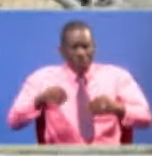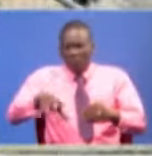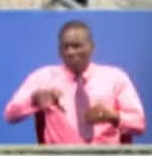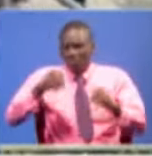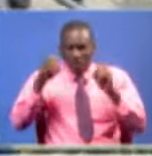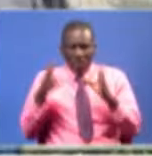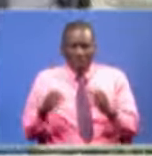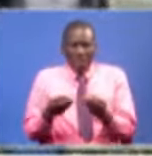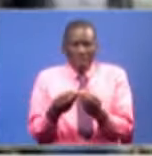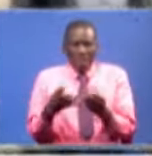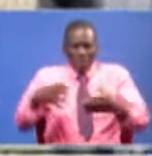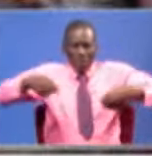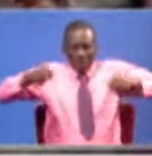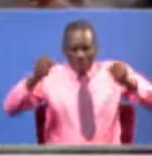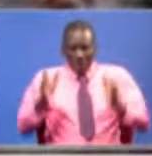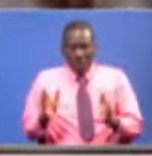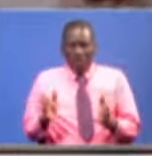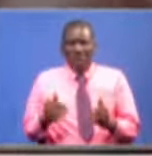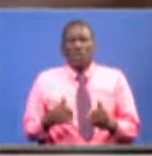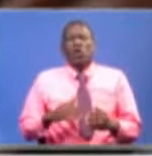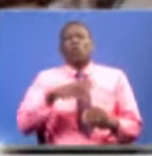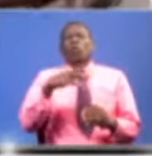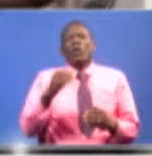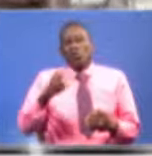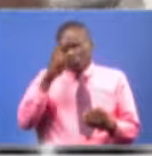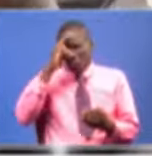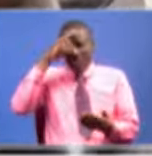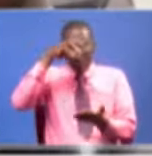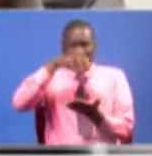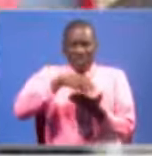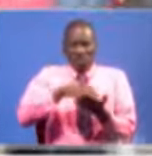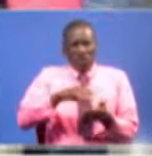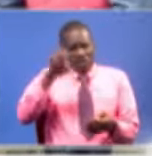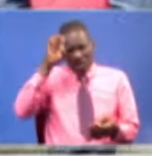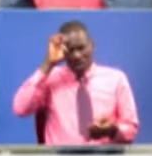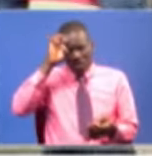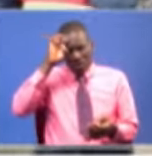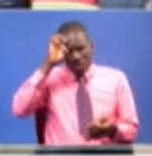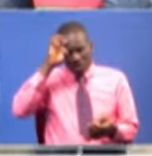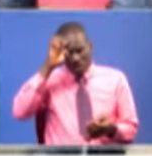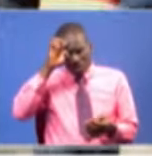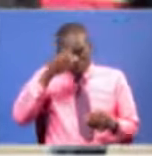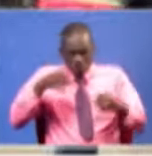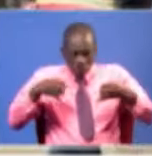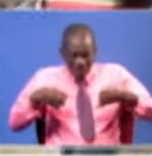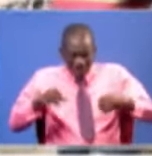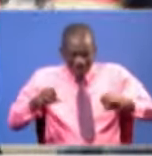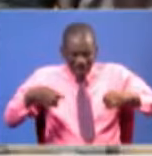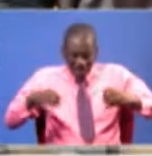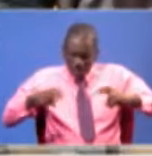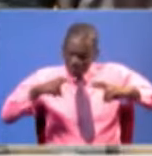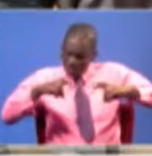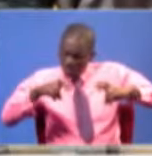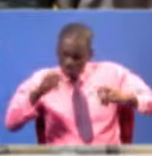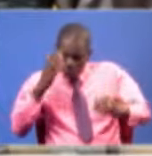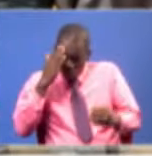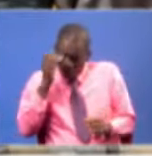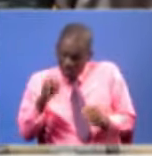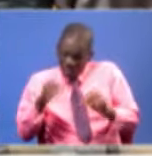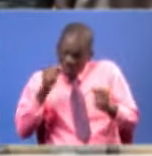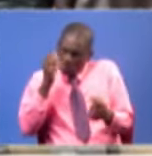ya waendeshaji walimiminika katika kituo cha polisi mjini Eldoret ili kujaribu bahati na kutambua pikipiki